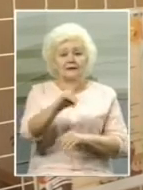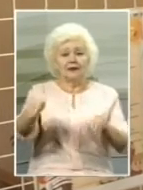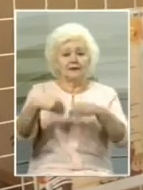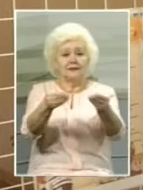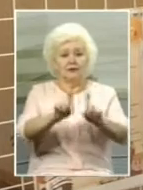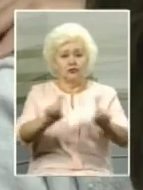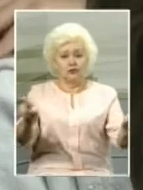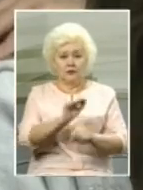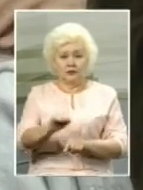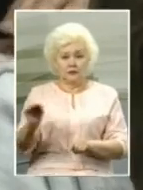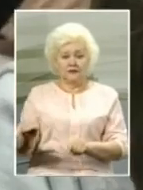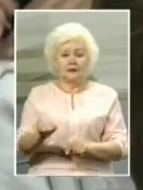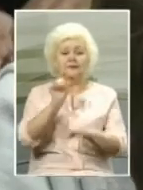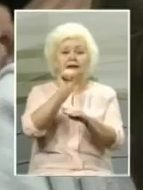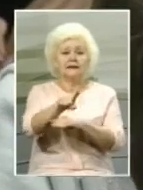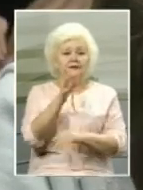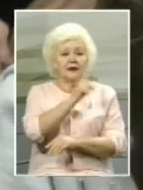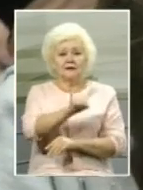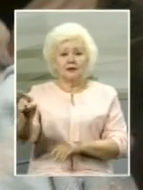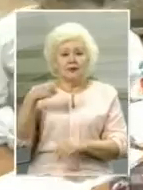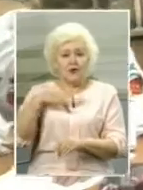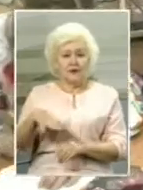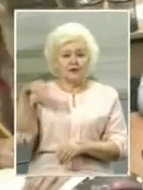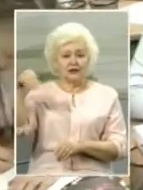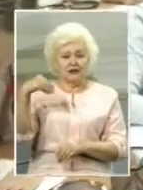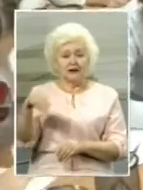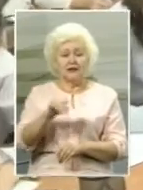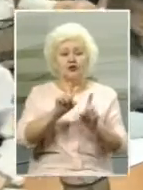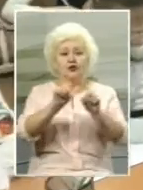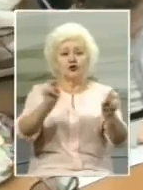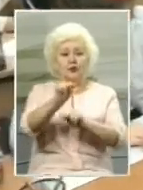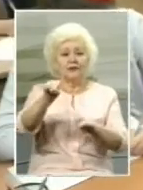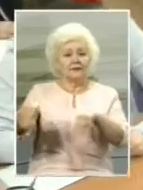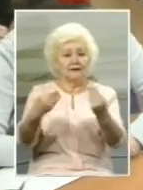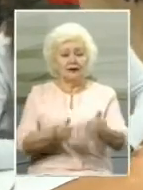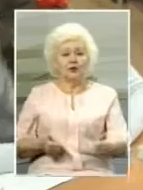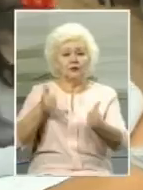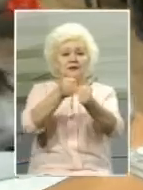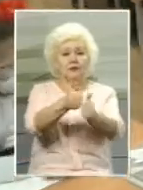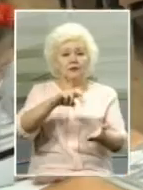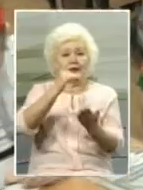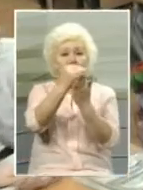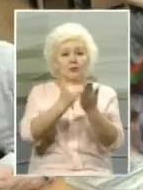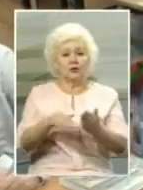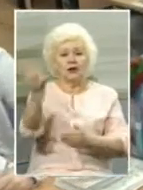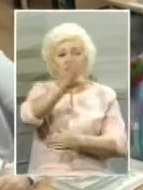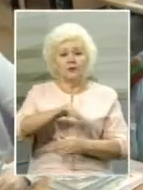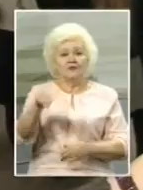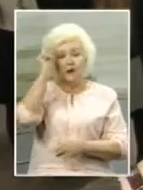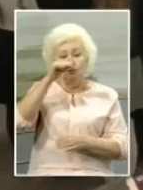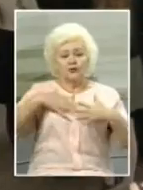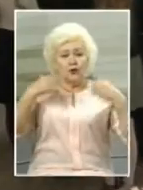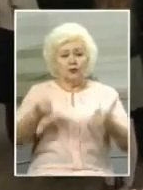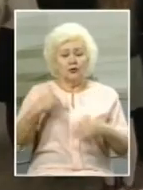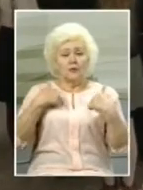дають у школі дітям. Завдань на період вимушених канікул школярам не дають. Наздоганятимуть програму, коли всі учні одужають.